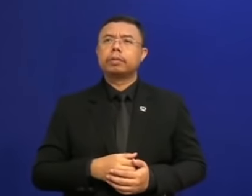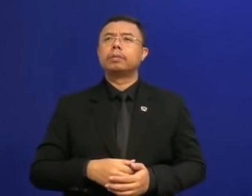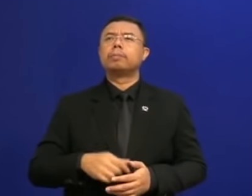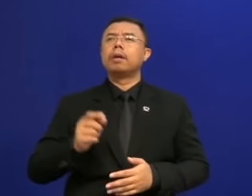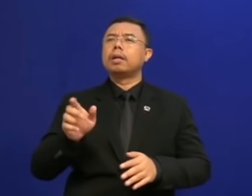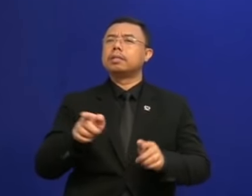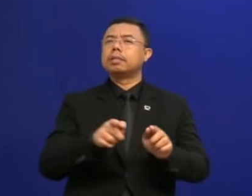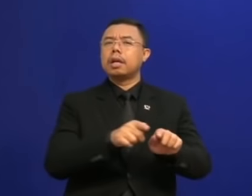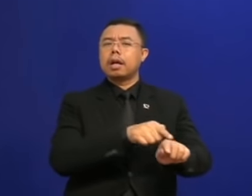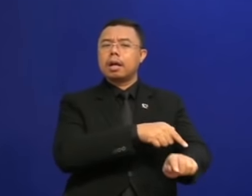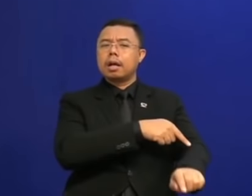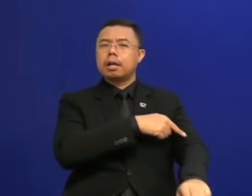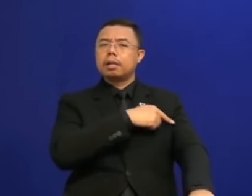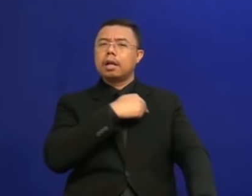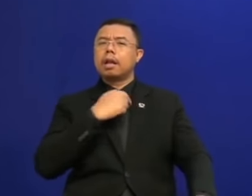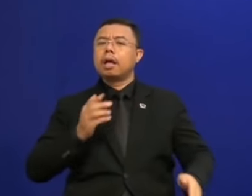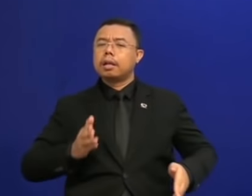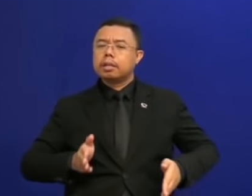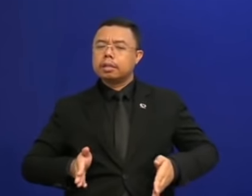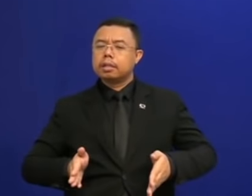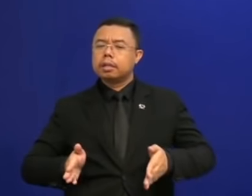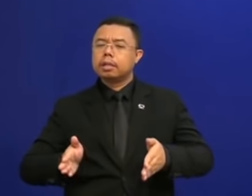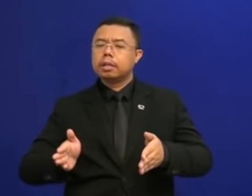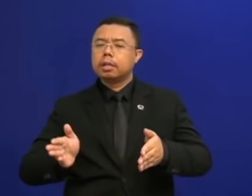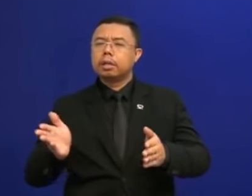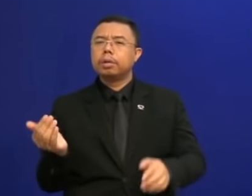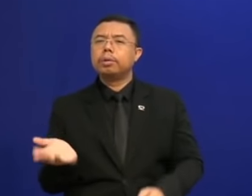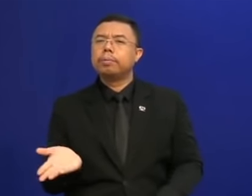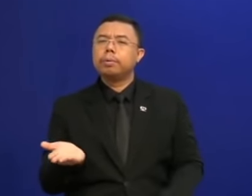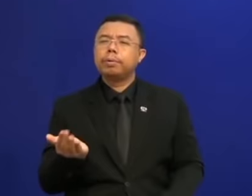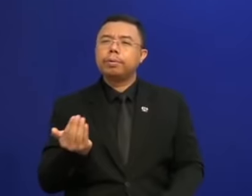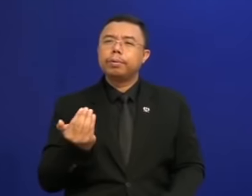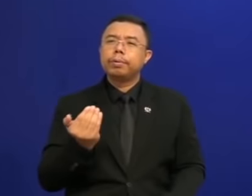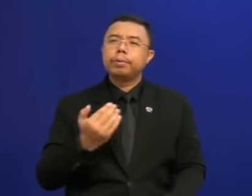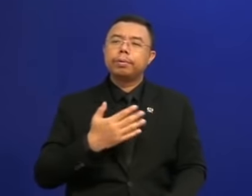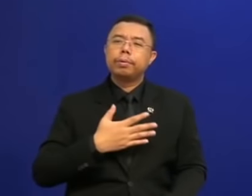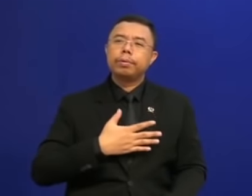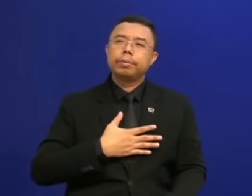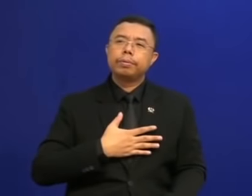di sepanjang jalan hidupku.